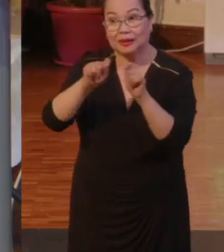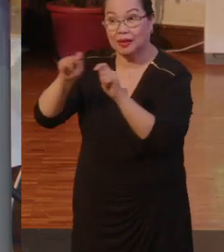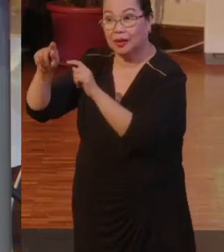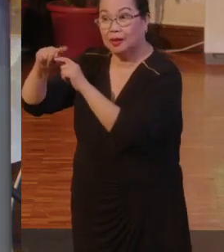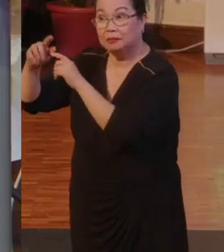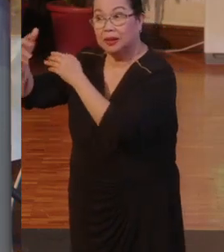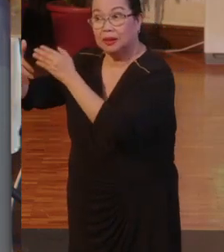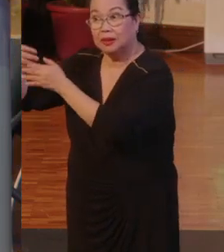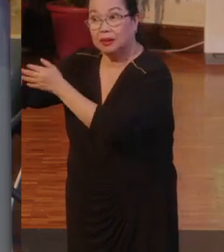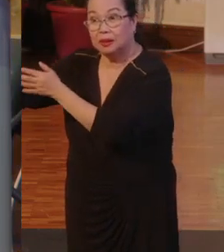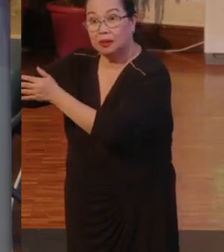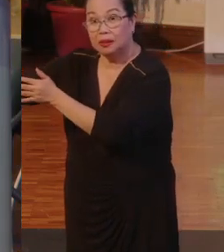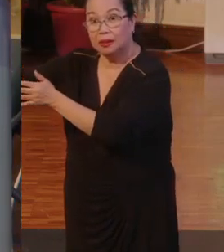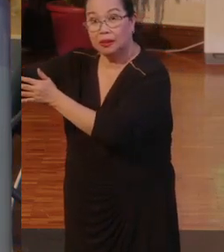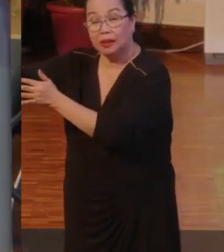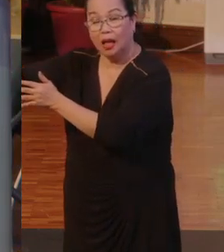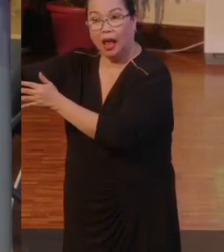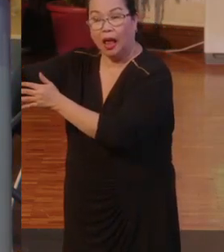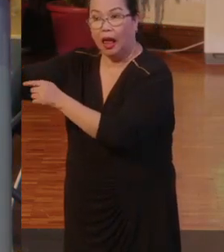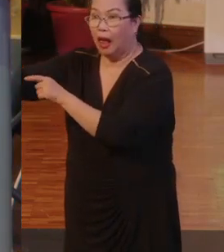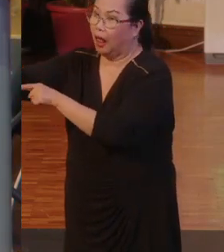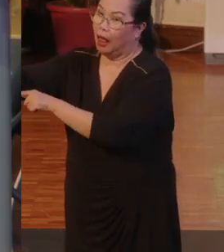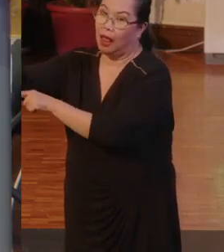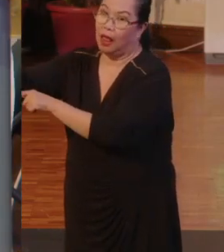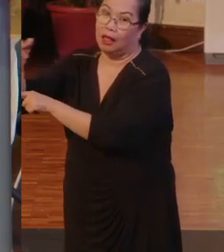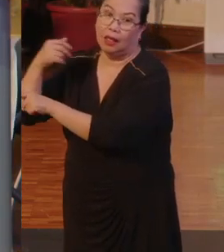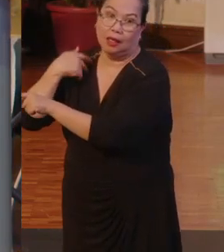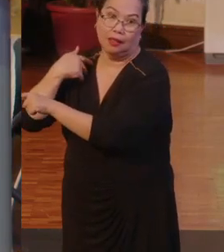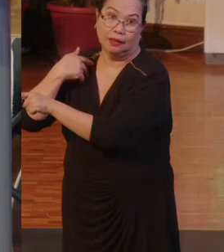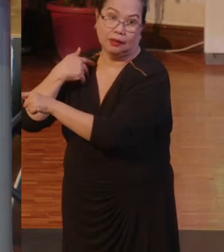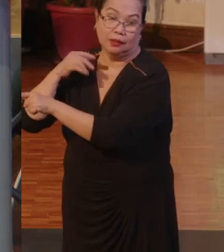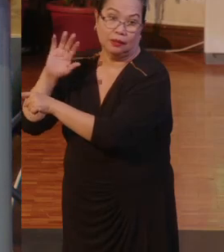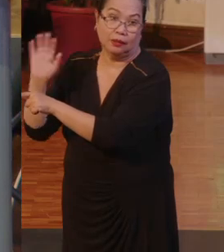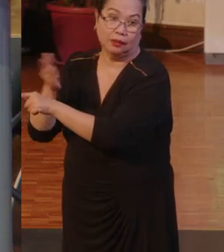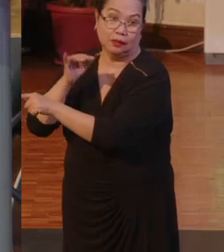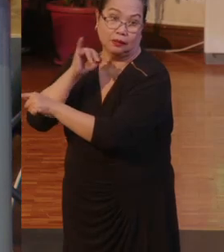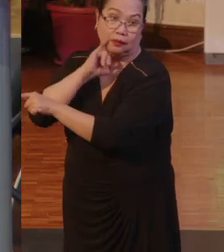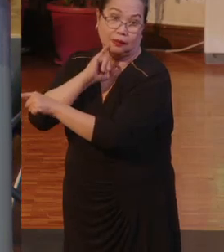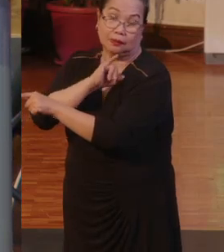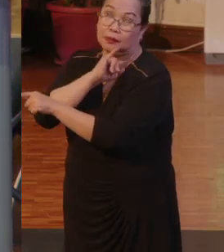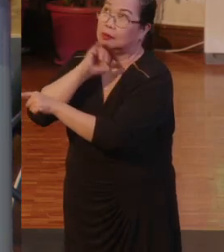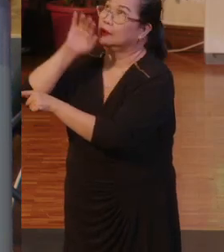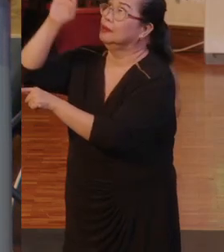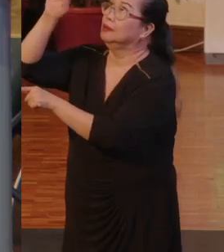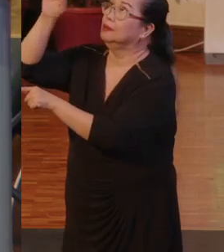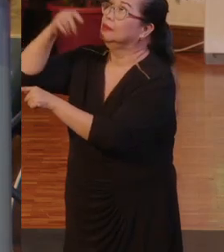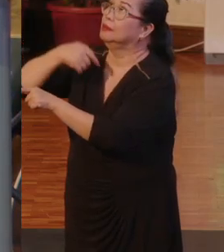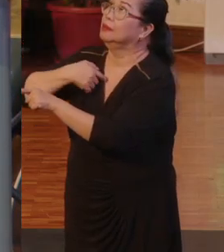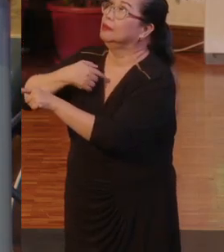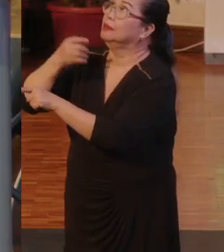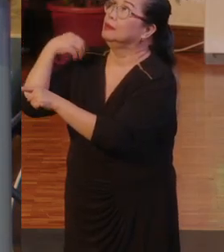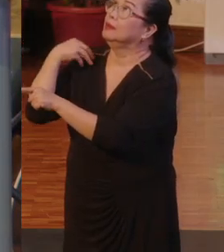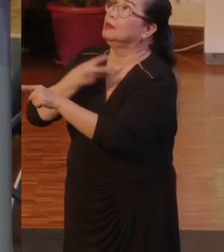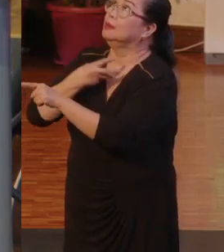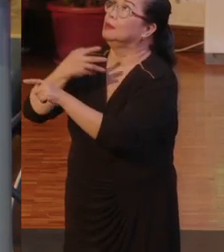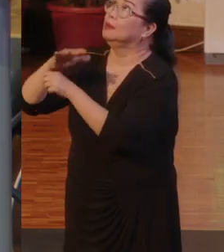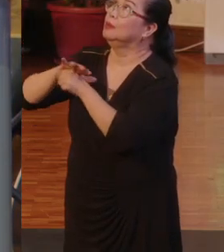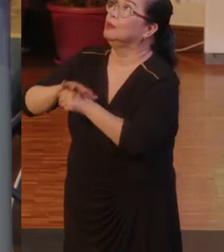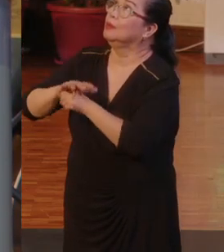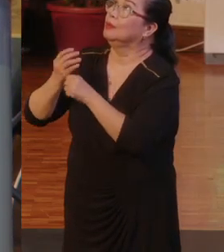ang sabi sa Exodus 2, sumigaw ang mga Israelita sa Diyos sapagkat sila ay inaapi sa pagkaalipin sa